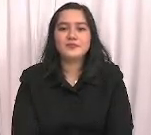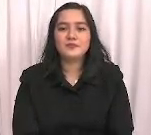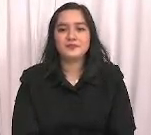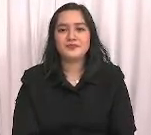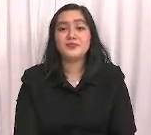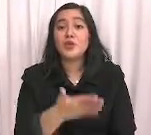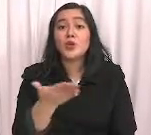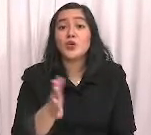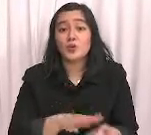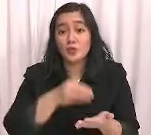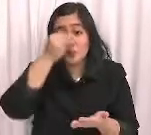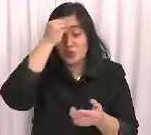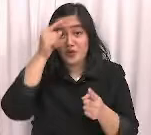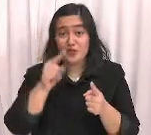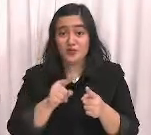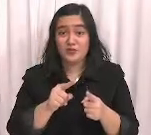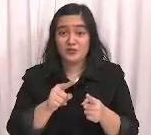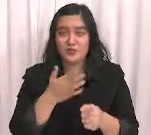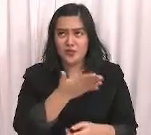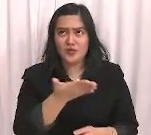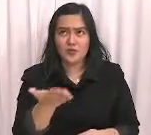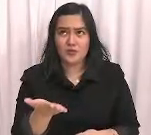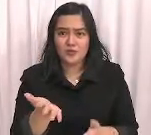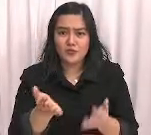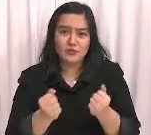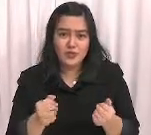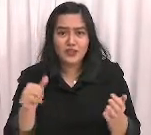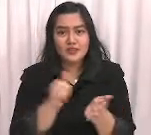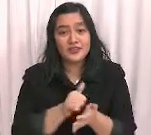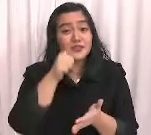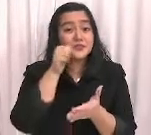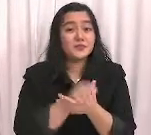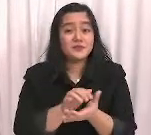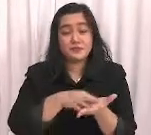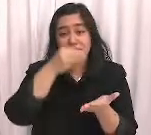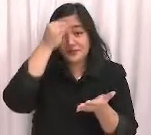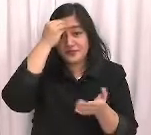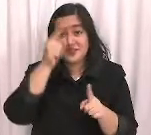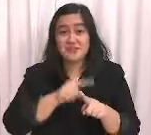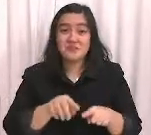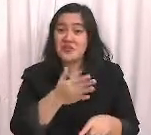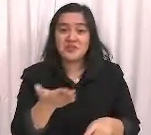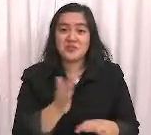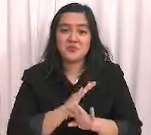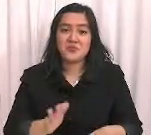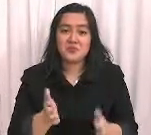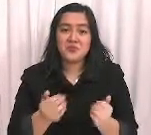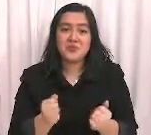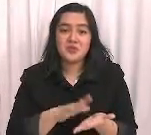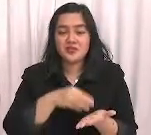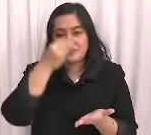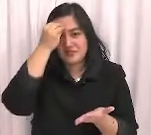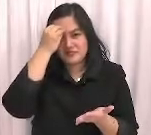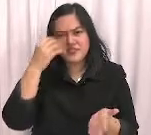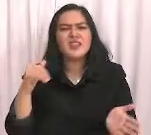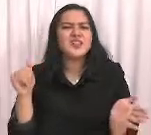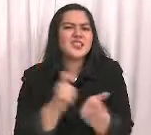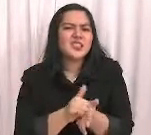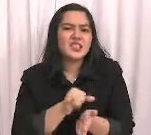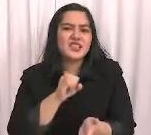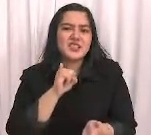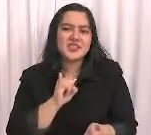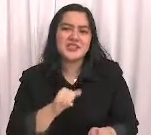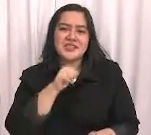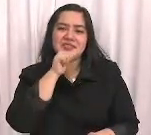matuto ang asawa ninyo, pero kayo ayaw nyong matuto. Amen. Alam mo ang tawag dyan? Sa military, cowardice. Amen.